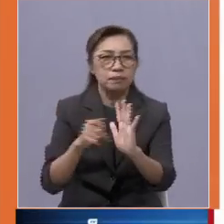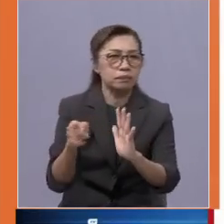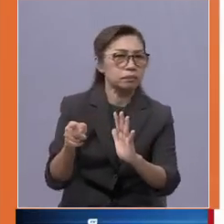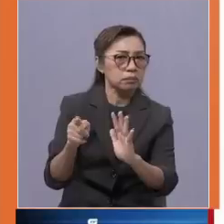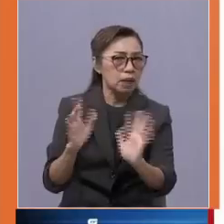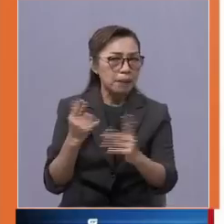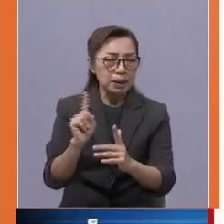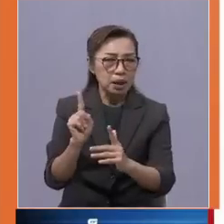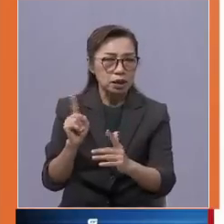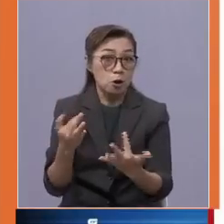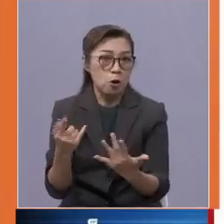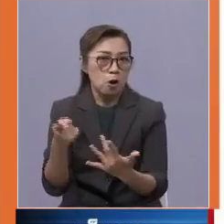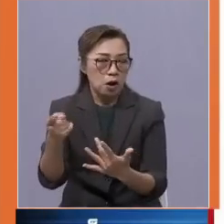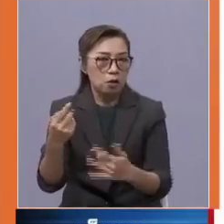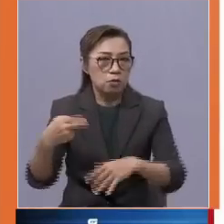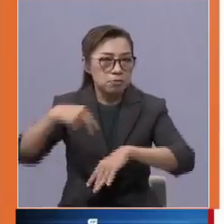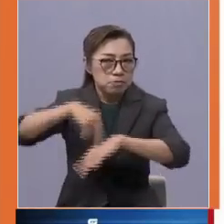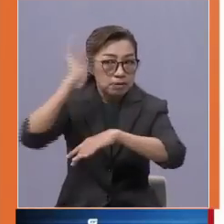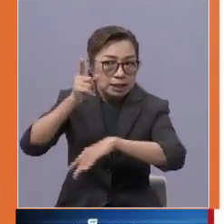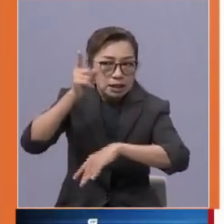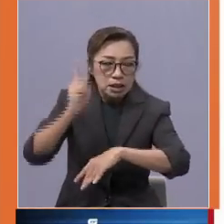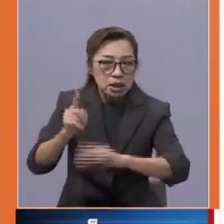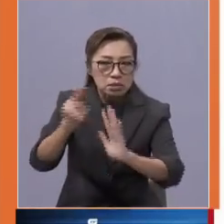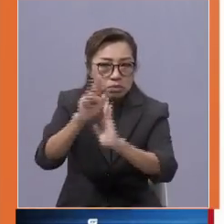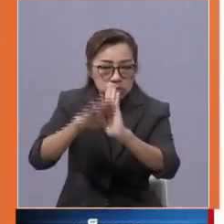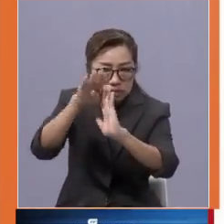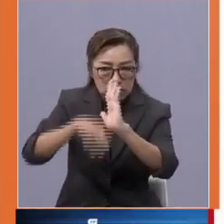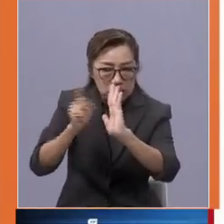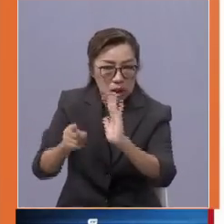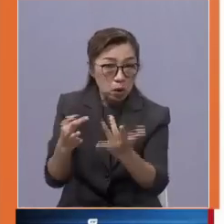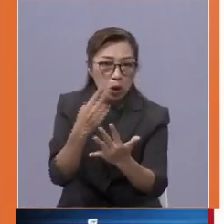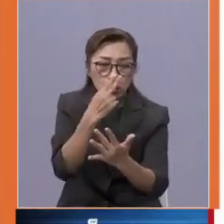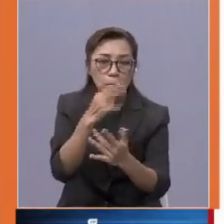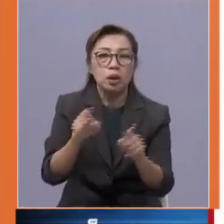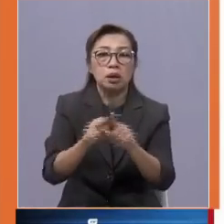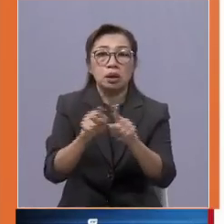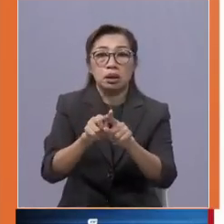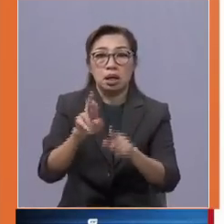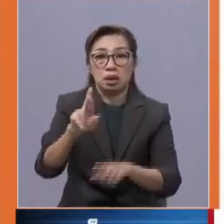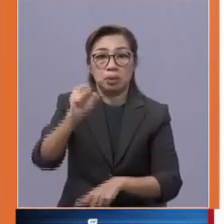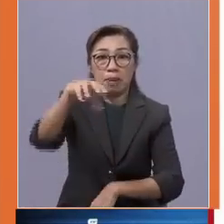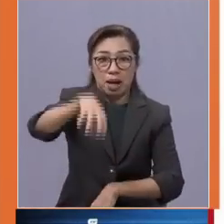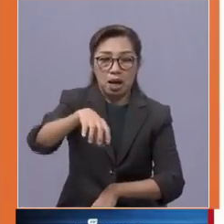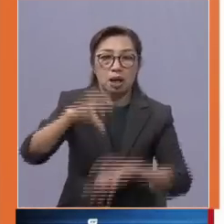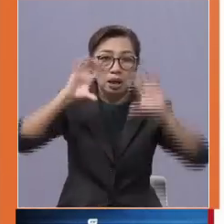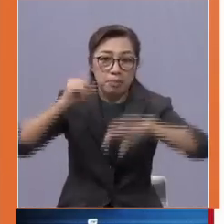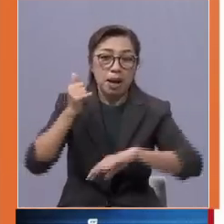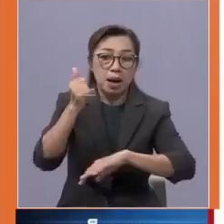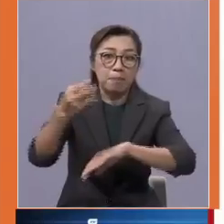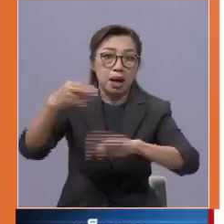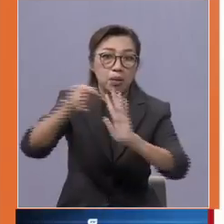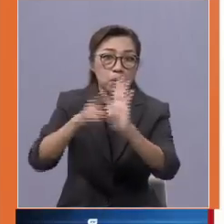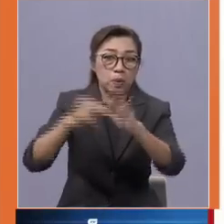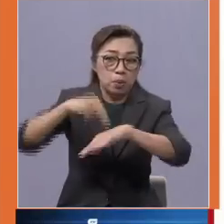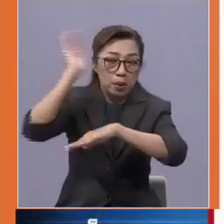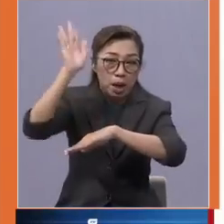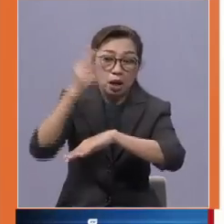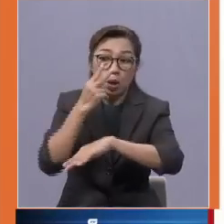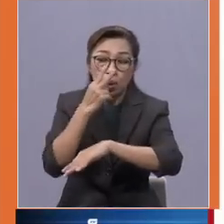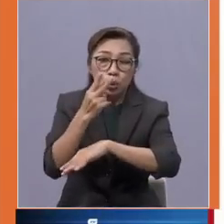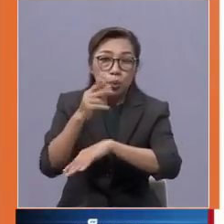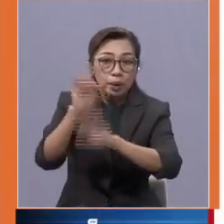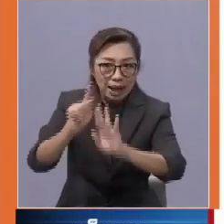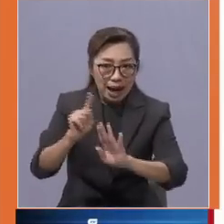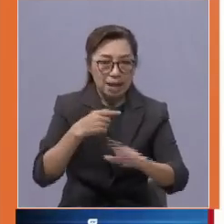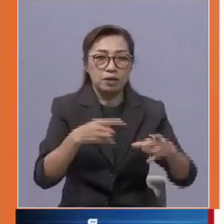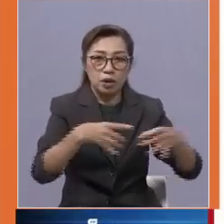งมารอลุ้นเอกสารทางการอีกครั้งนึงพร้อมกับจับตาในวันถแถลงนโยบายรัฐบาลแล้วก็ติดตามการอภิปรายของทางก้าวไกลเ